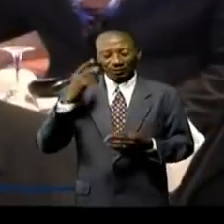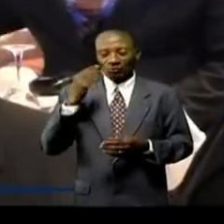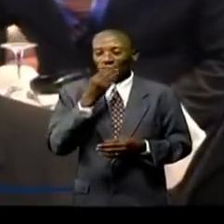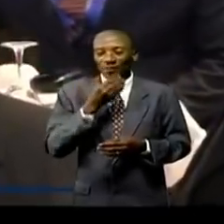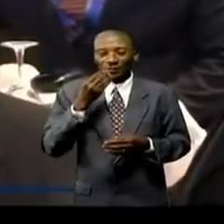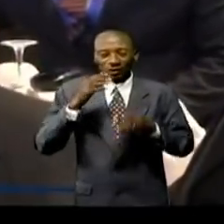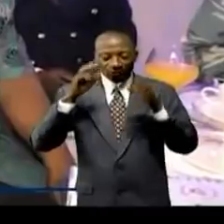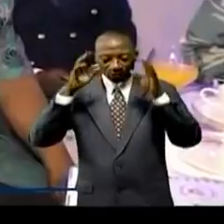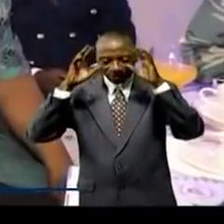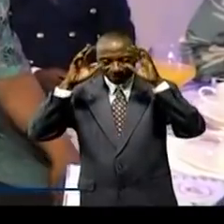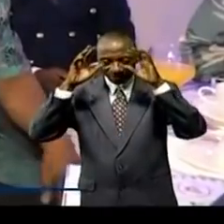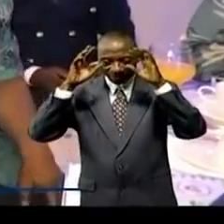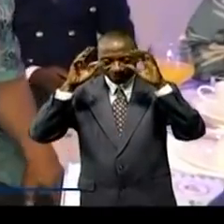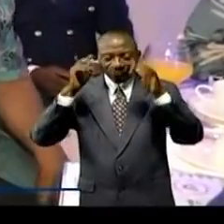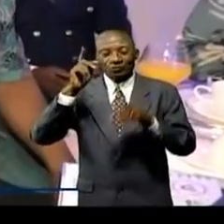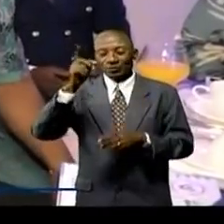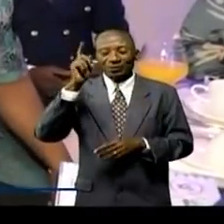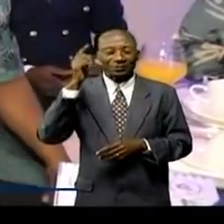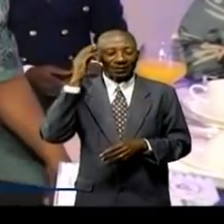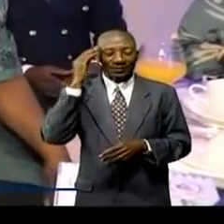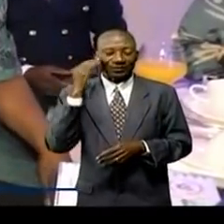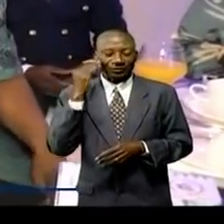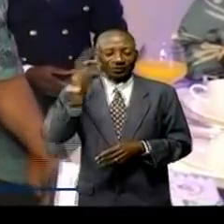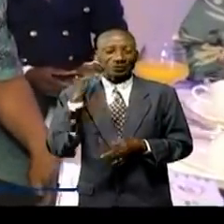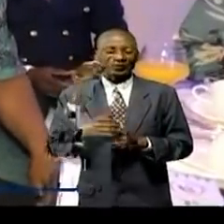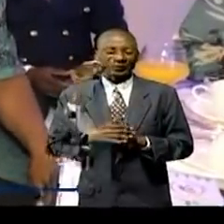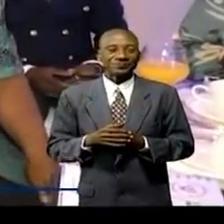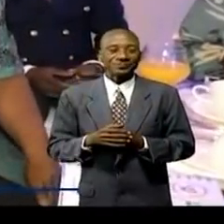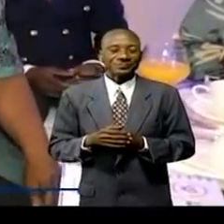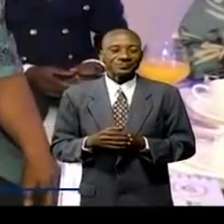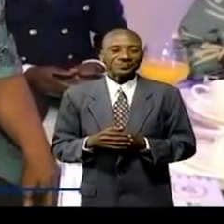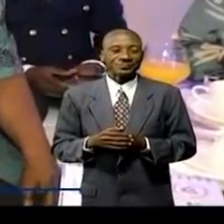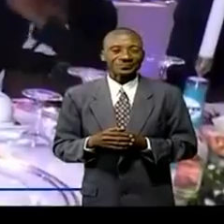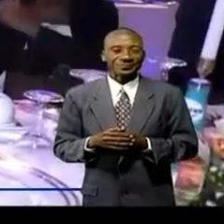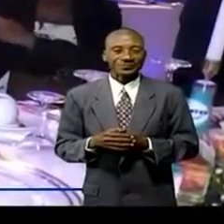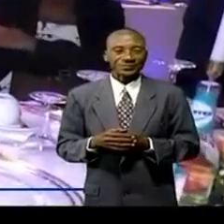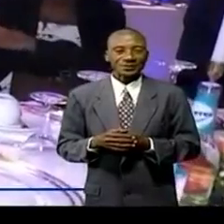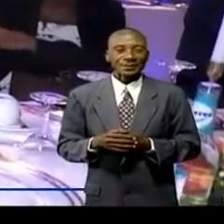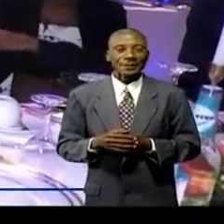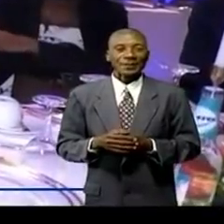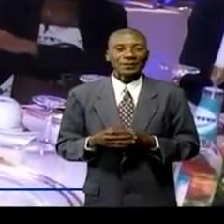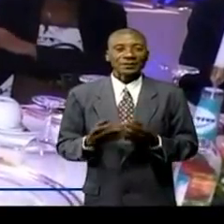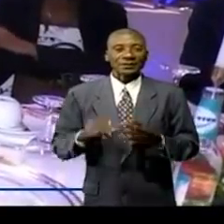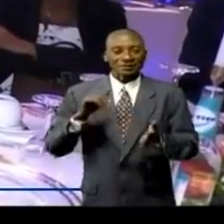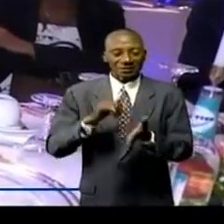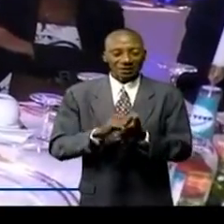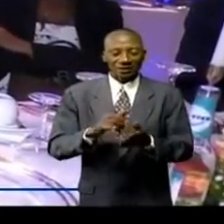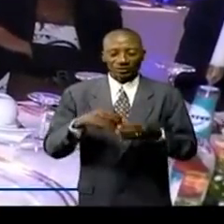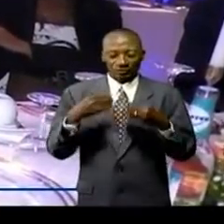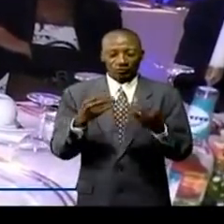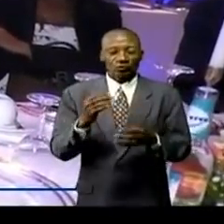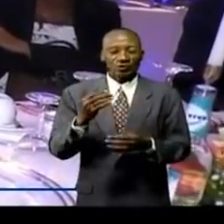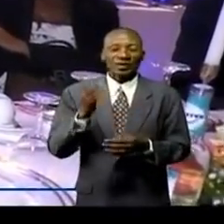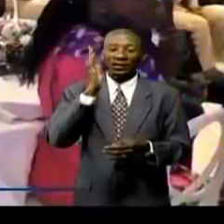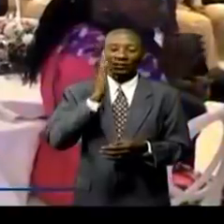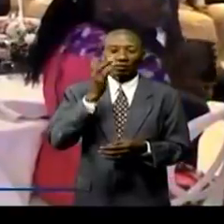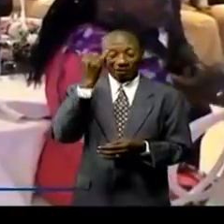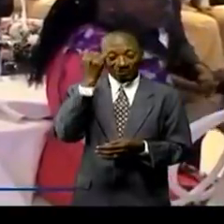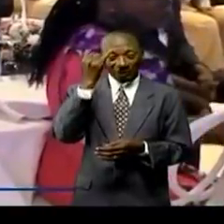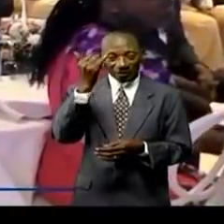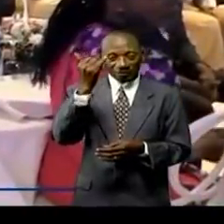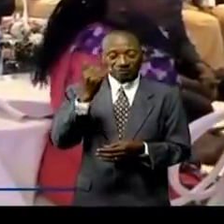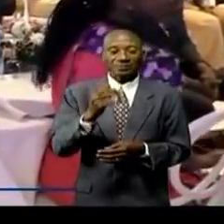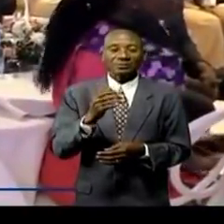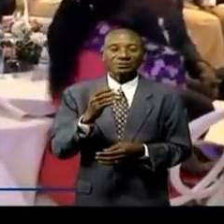presse. Une autre page d'histoire s'ouvre, explique-t-il, pour redorer l'image de la presse congolaise afin de